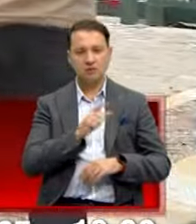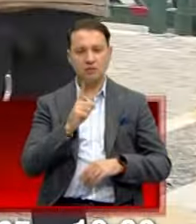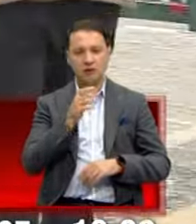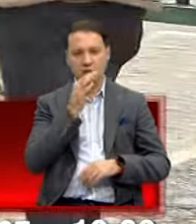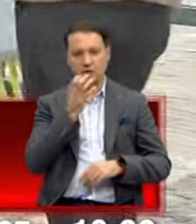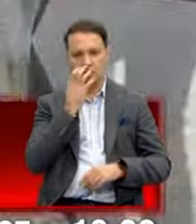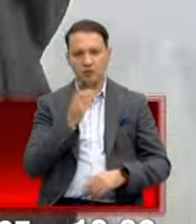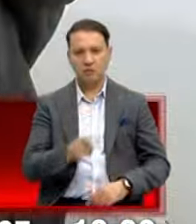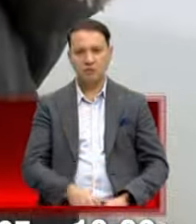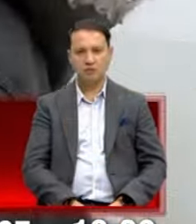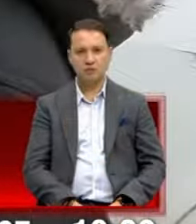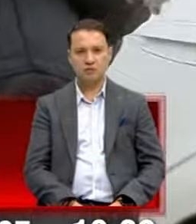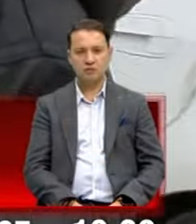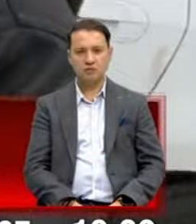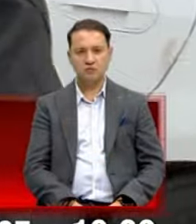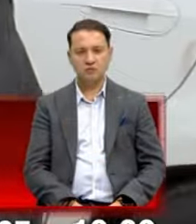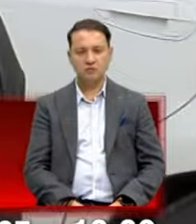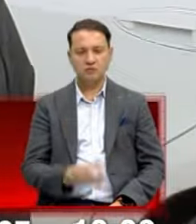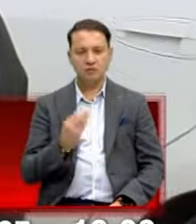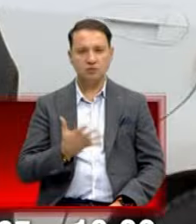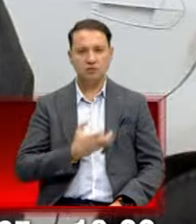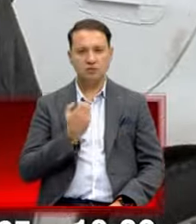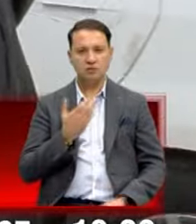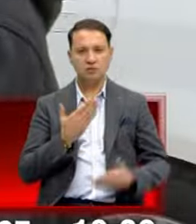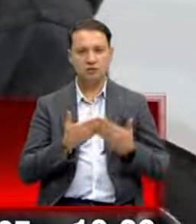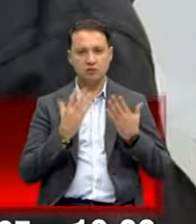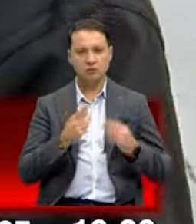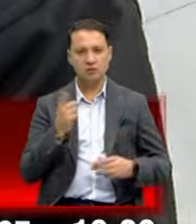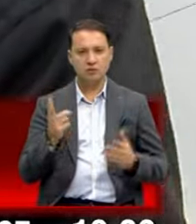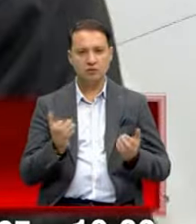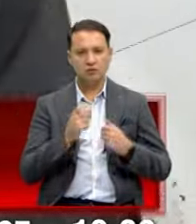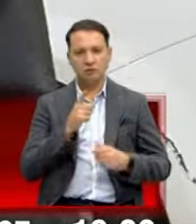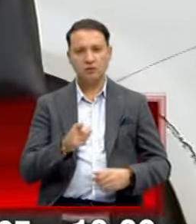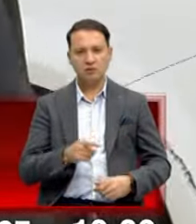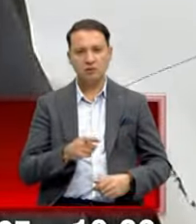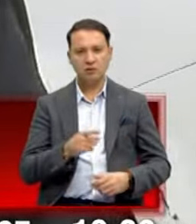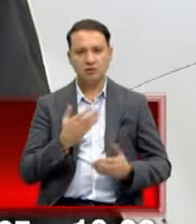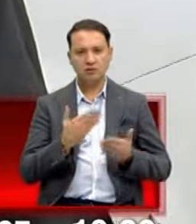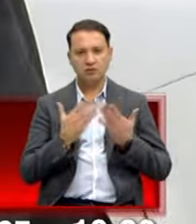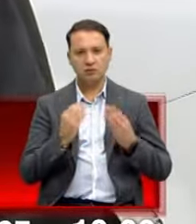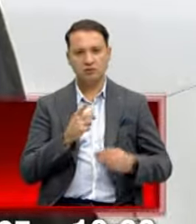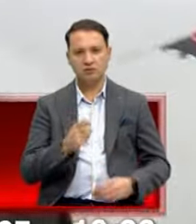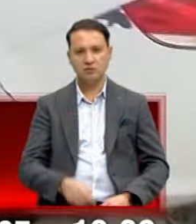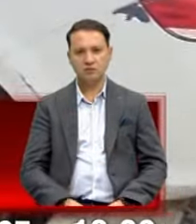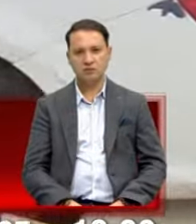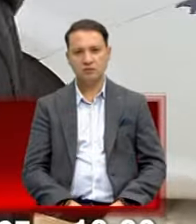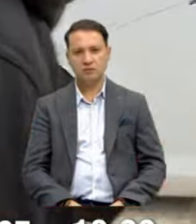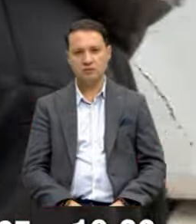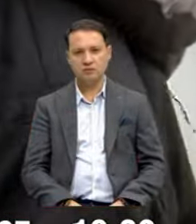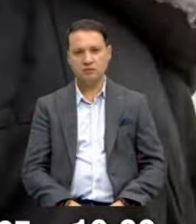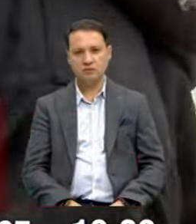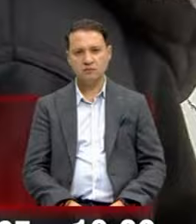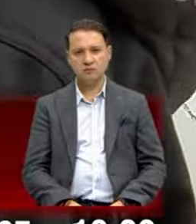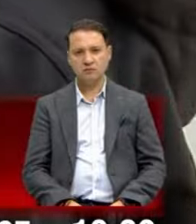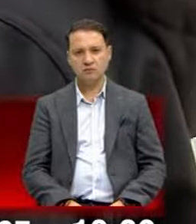bir haber bekledi. Çok üzgünüm. Yardımcı olun, kurtarın. Yardımcı olun, kurtarın.